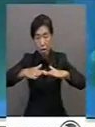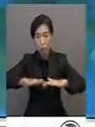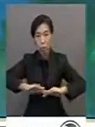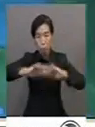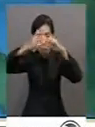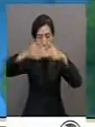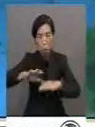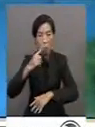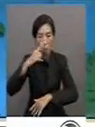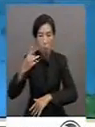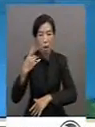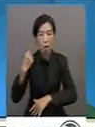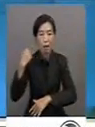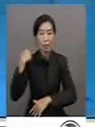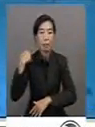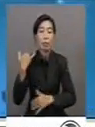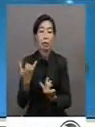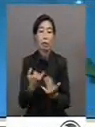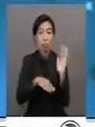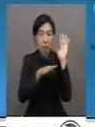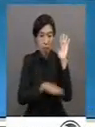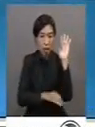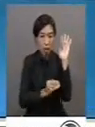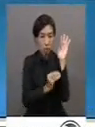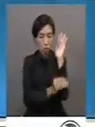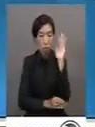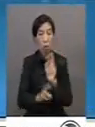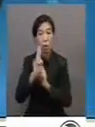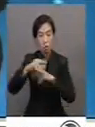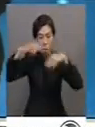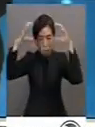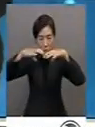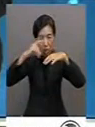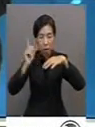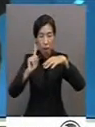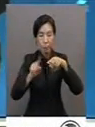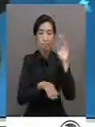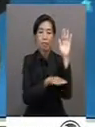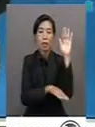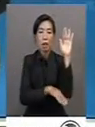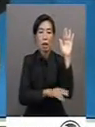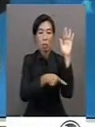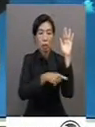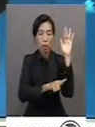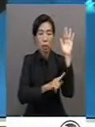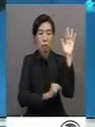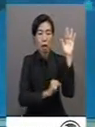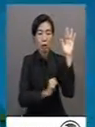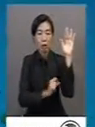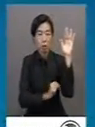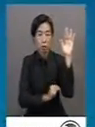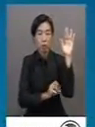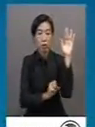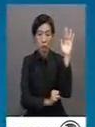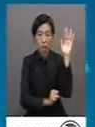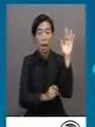เช่นเดียวกันนะครับก็ทำให้พื้นที่ทางด้านภาคใต้ที่ต้องเฝ้าระวังฝนยังอยู่ในพื้นที่ตอนล่างพัทลุงตรังสงขลาสตูลปัต